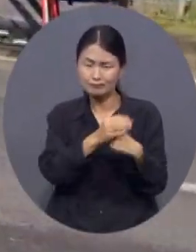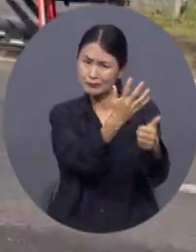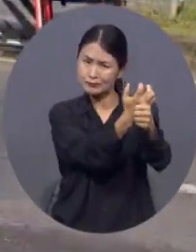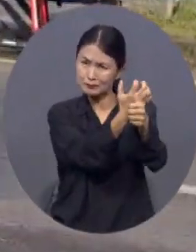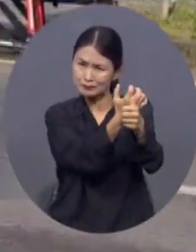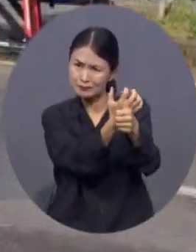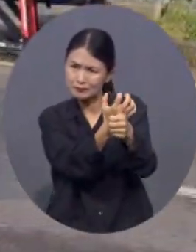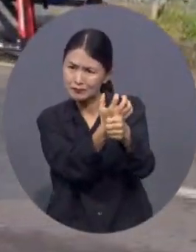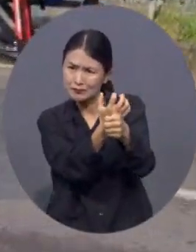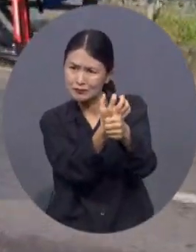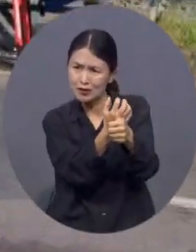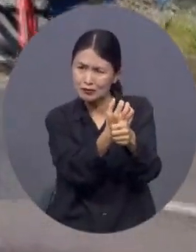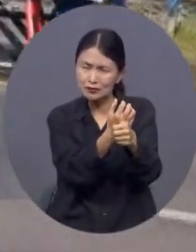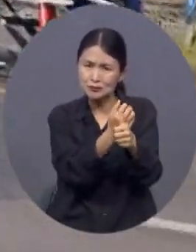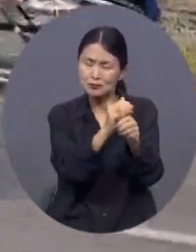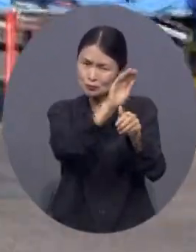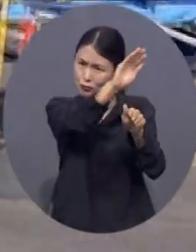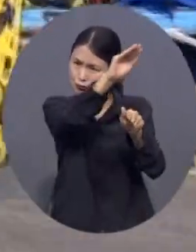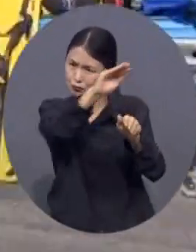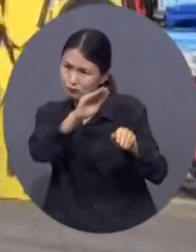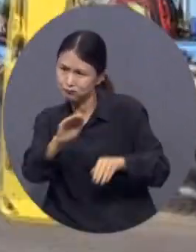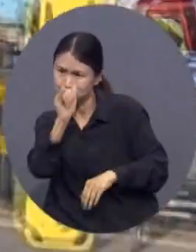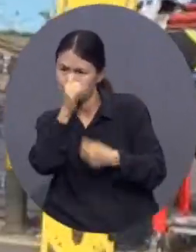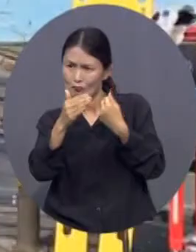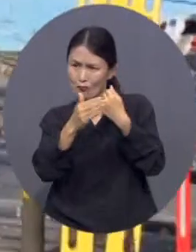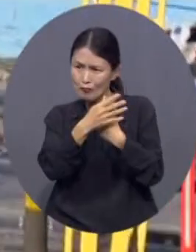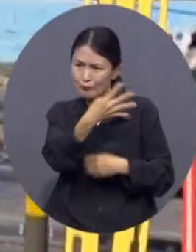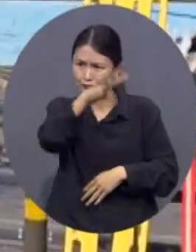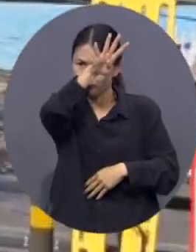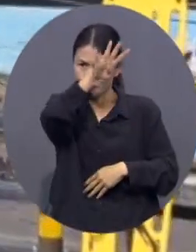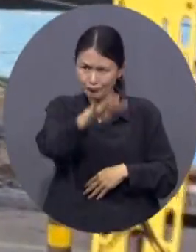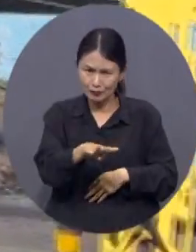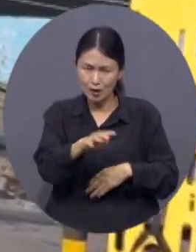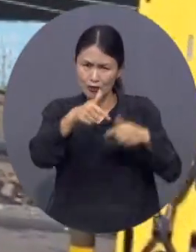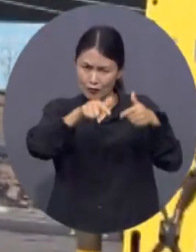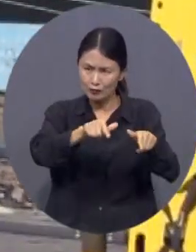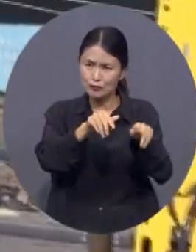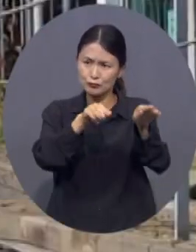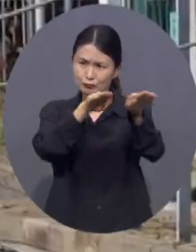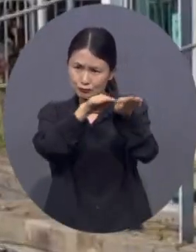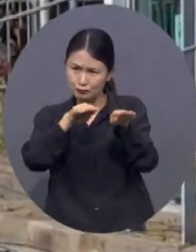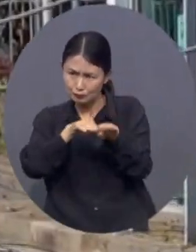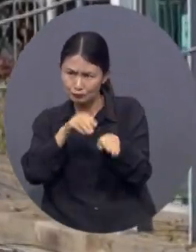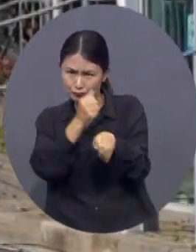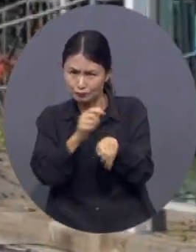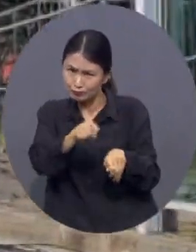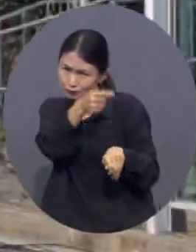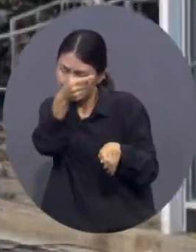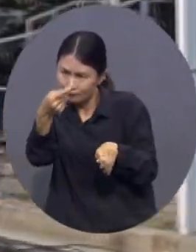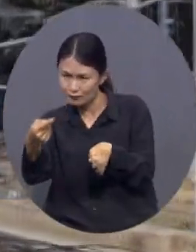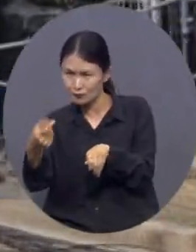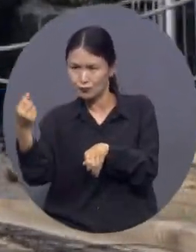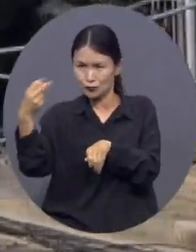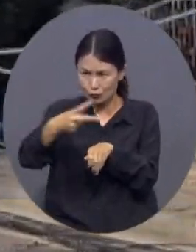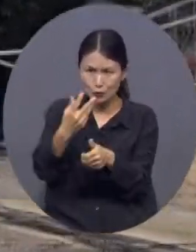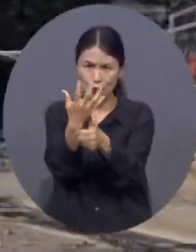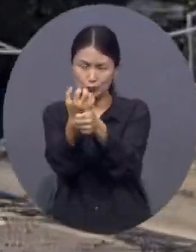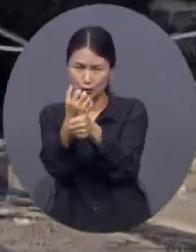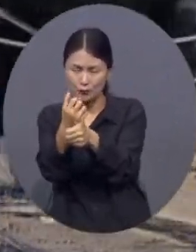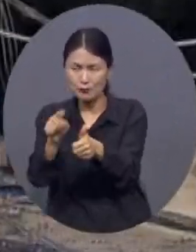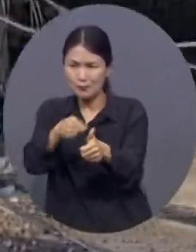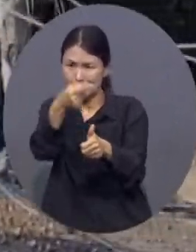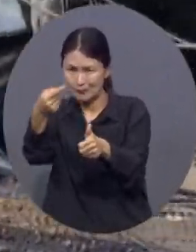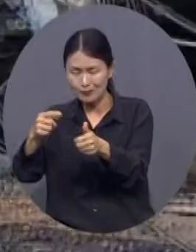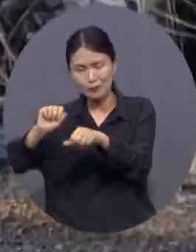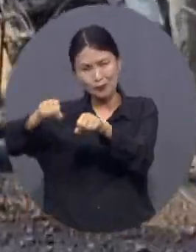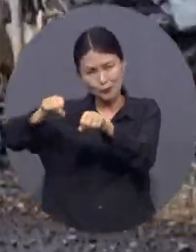화물차가 북에서 남으로 내려오잖아요. 교차로와 서해에서 동으로 가는 화물차가 침격하고, 그다음 반대편으로 넘어가서 덤프트럭이 반대편에